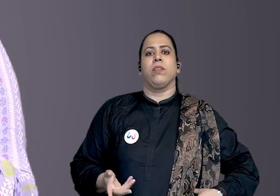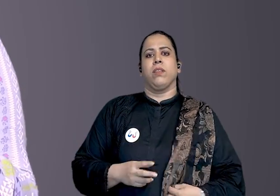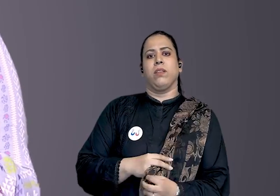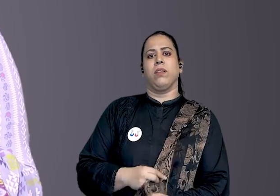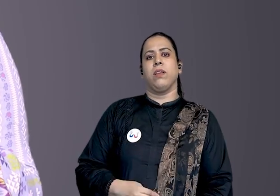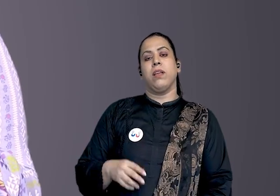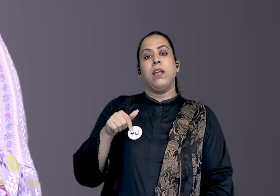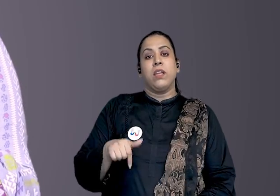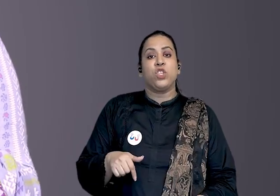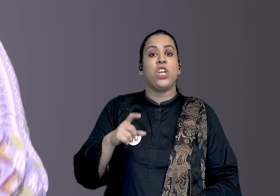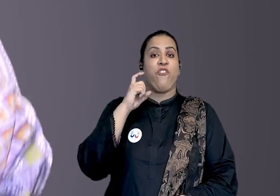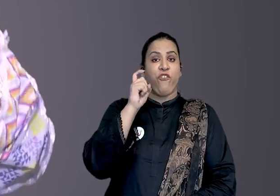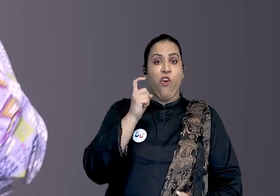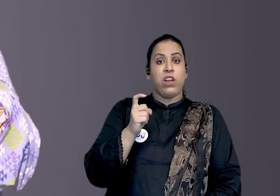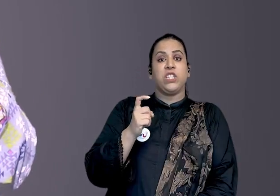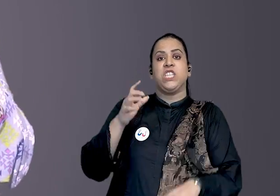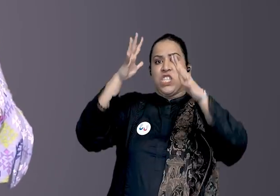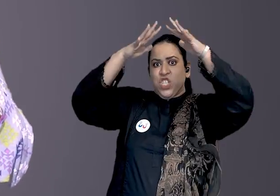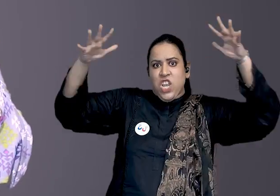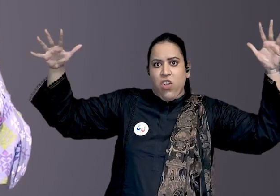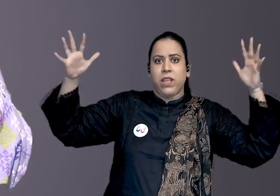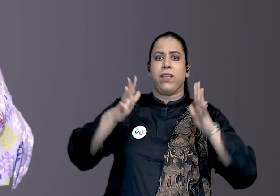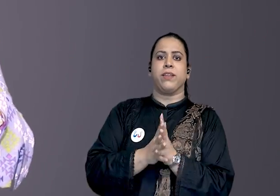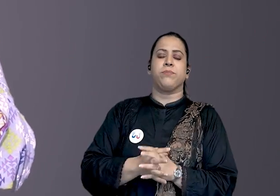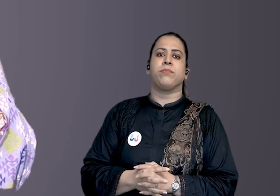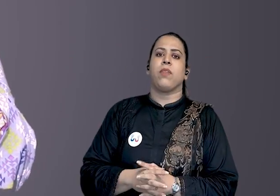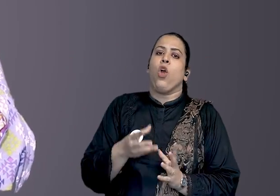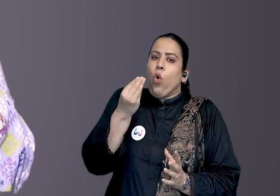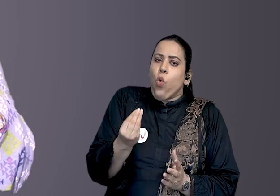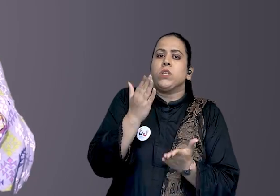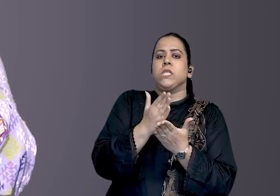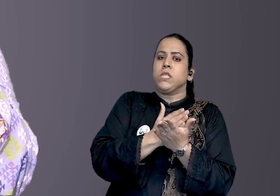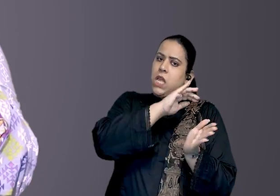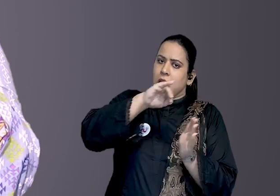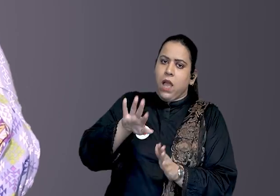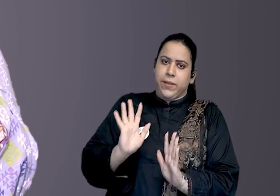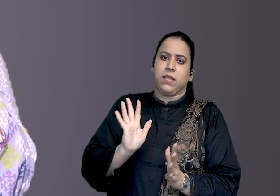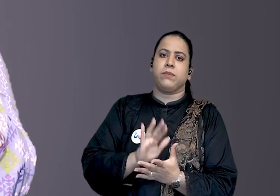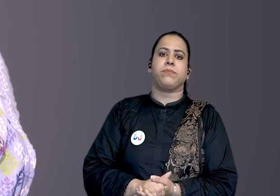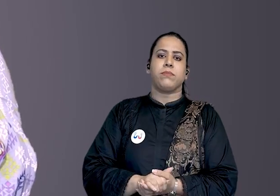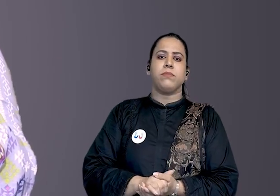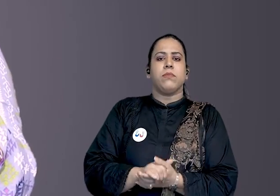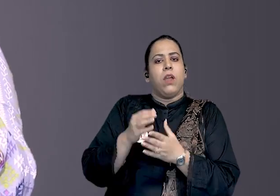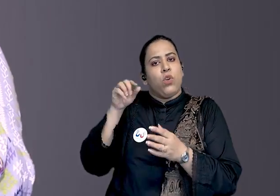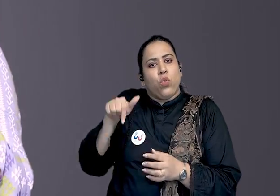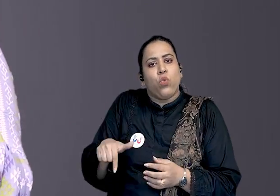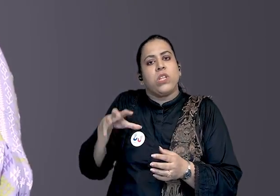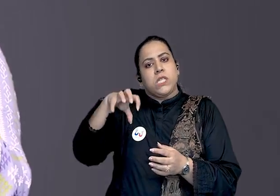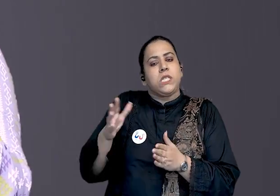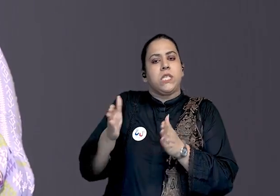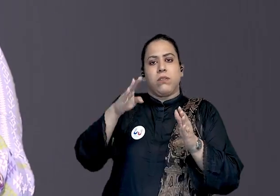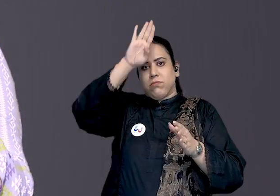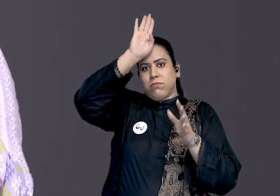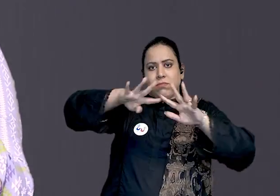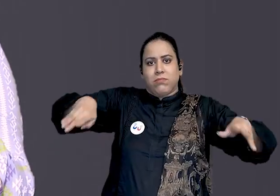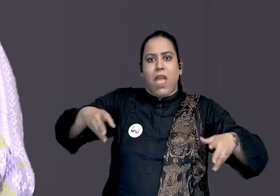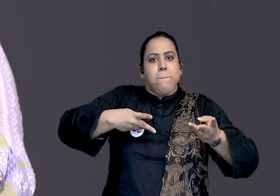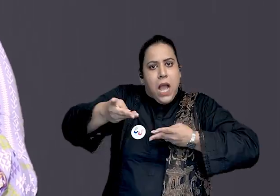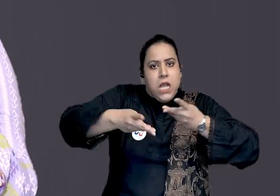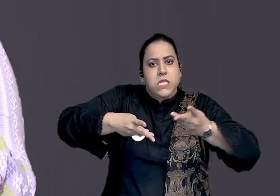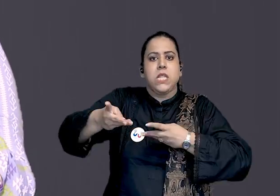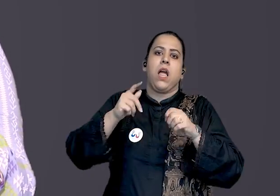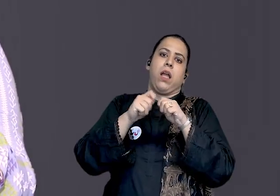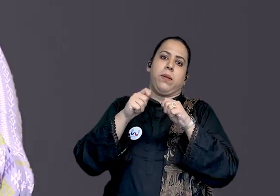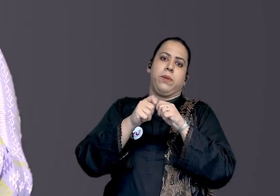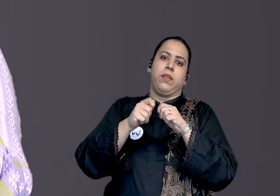تھا۔ اسی چھاؤنی کے لیے انارکلی بازار جو ہے وہ اسٹیبلش کیا گیا تھا، اور اسی چھاؤنی کے لیے آپ کا جو ریڈ لائٹ ایریا ہے